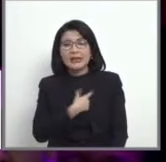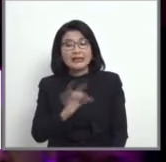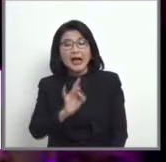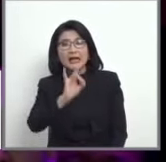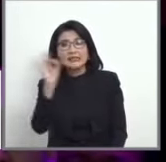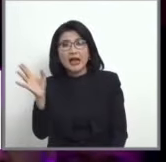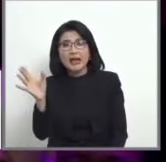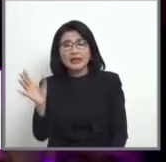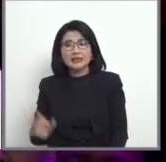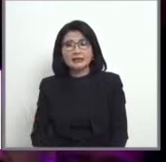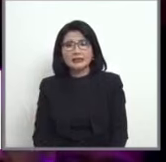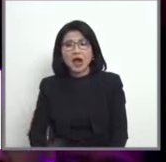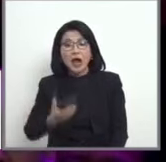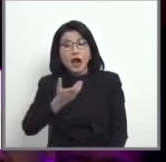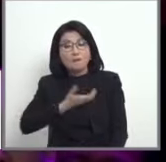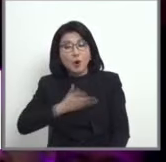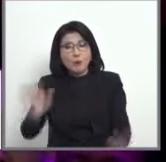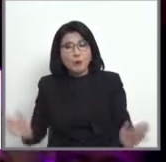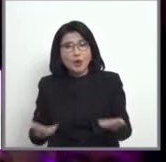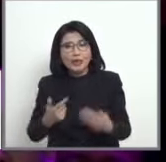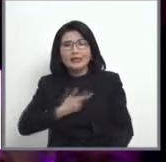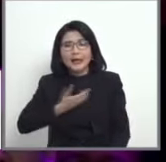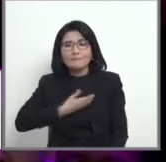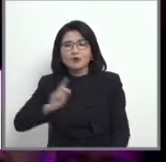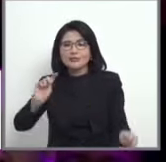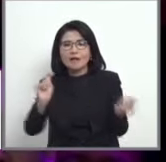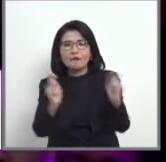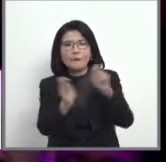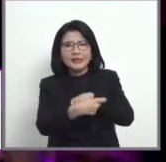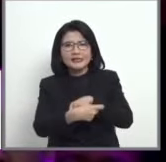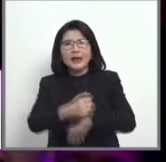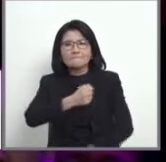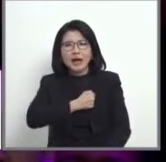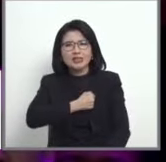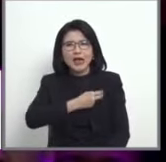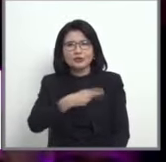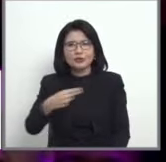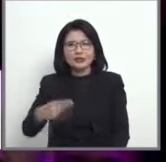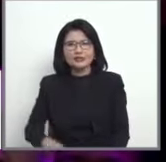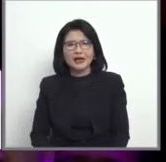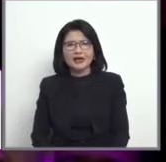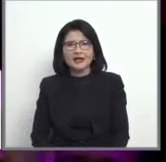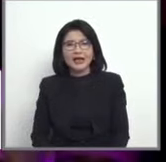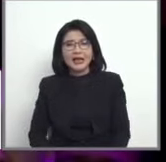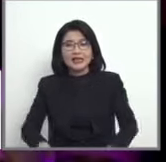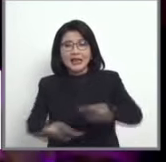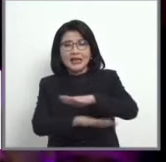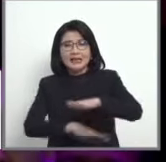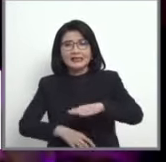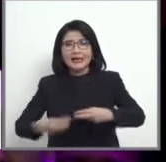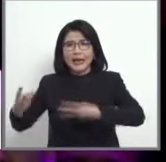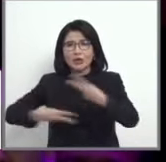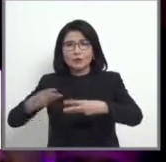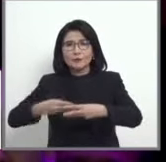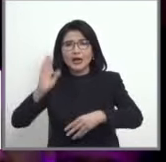mau pembangunan kita mau transformasi bangsa kita di atas landasan ekonomi yang sudah